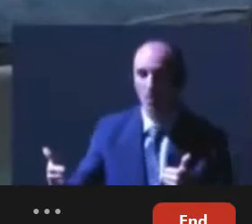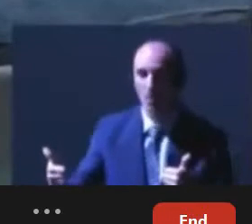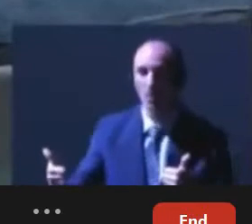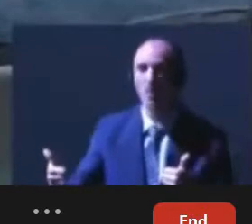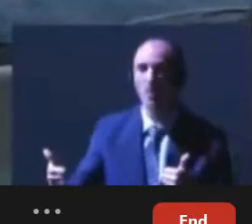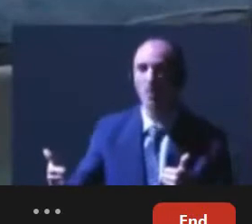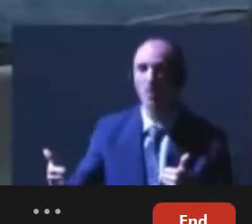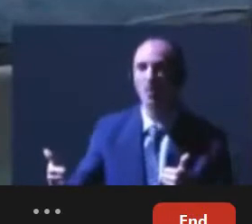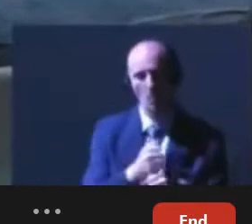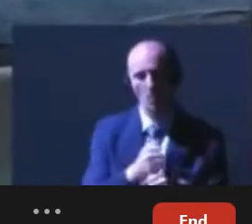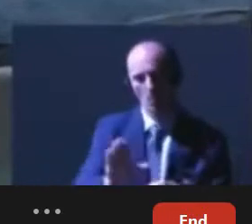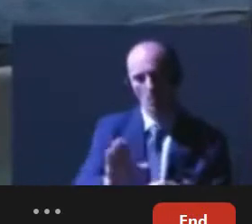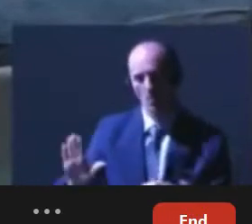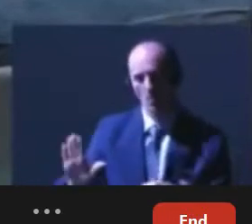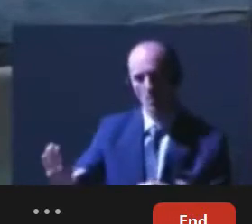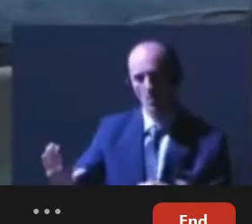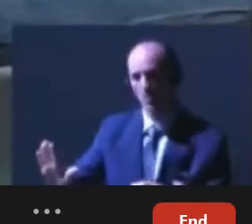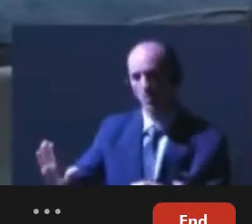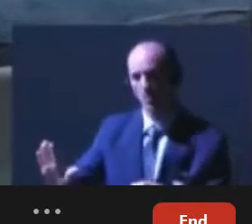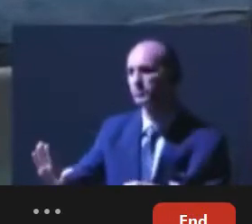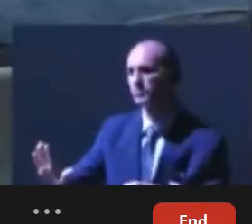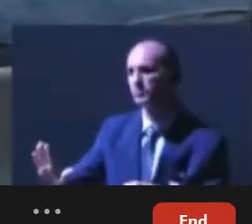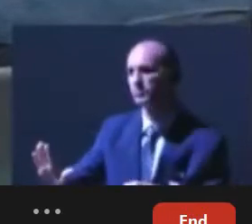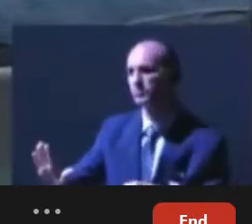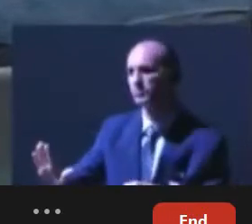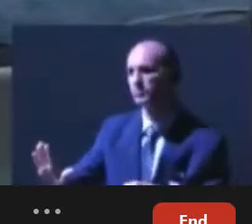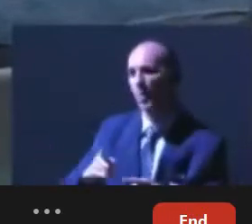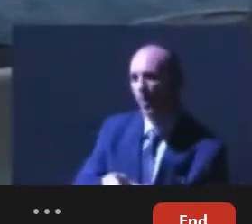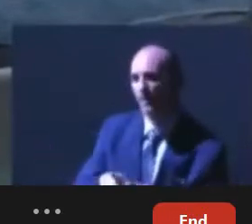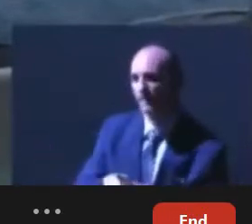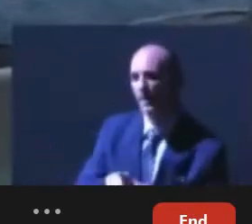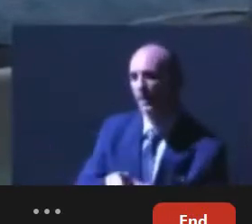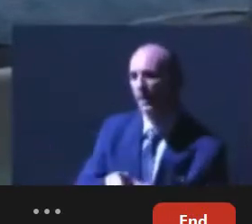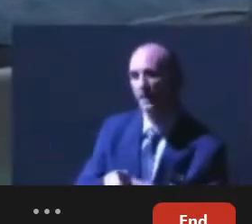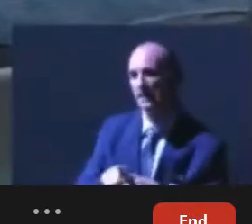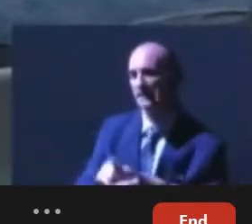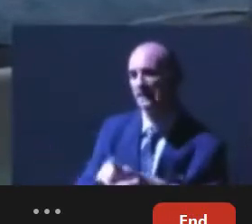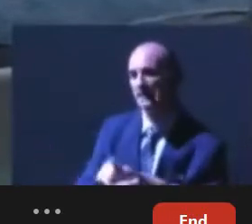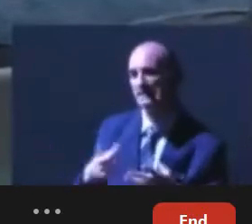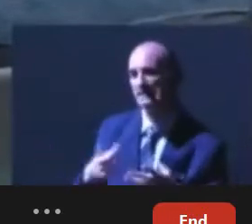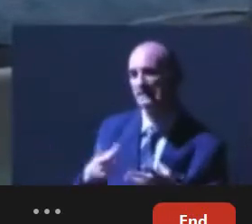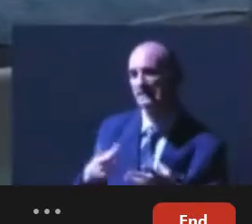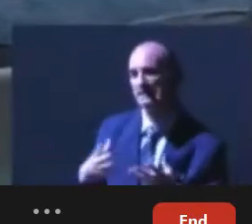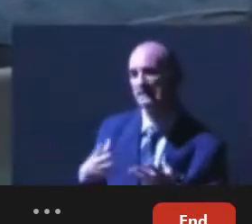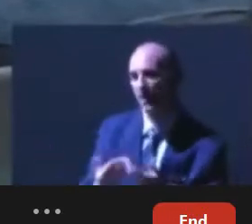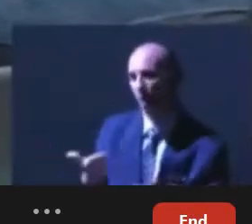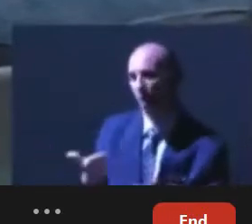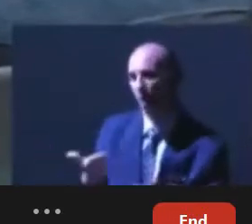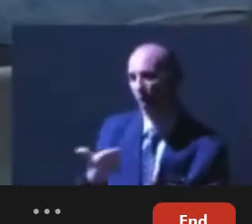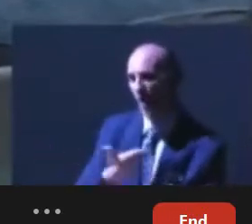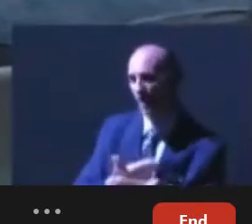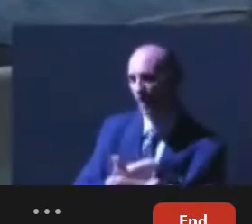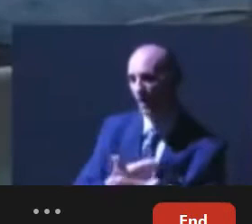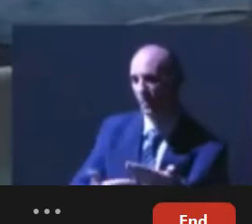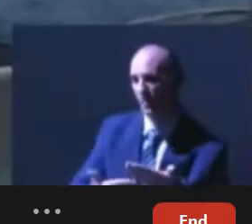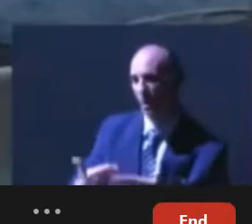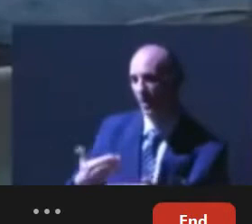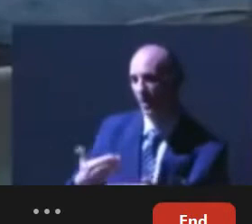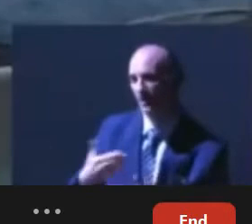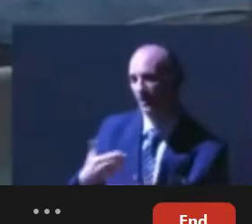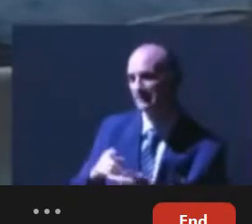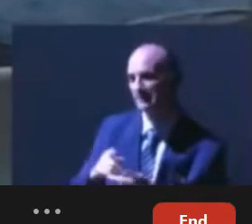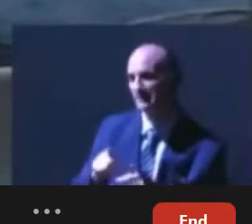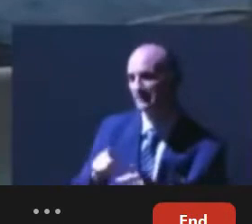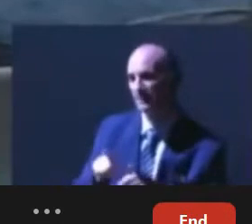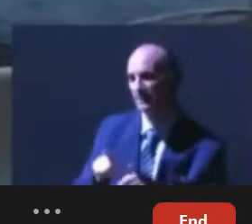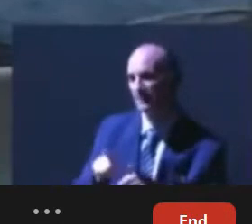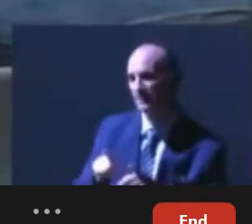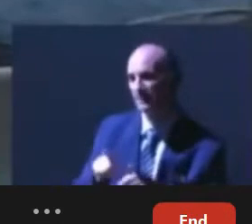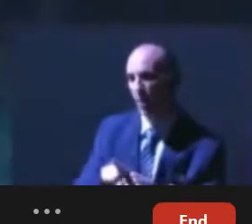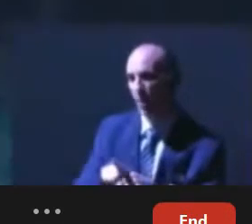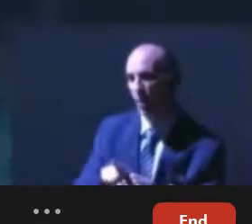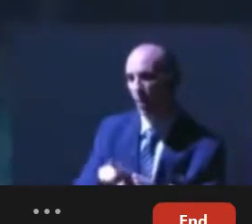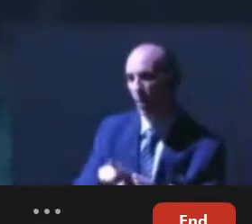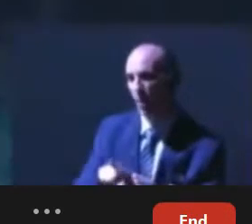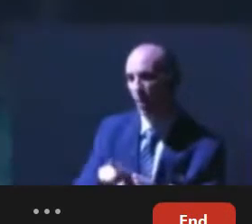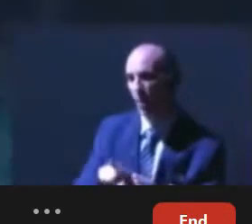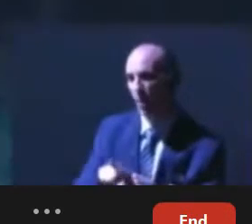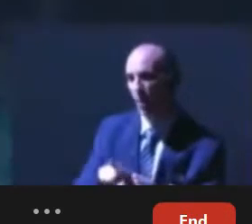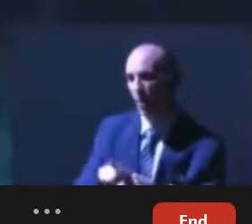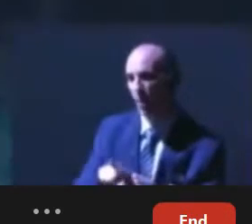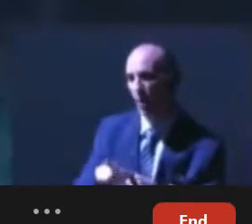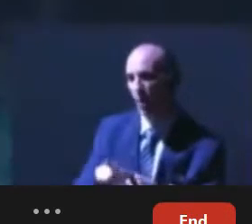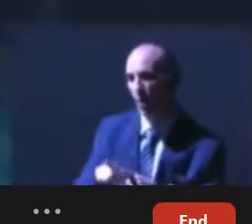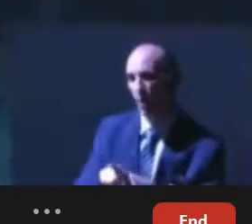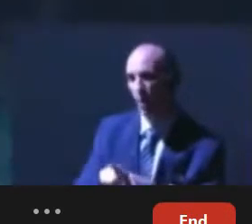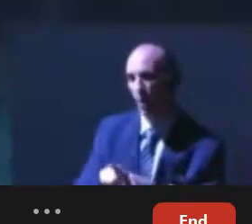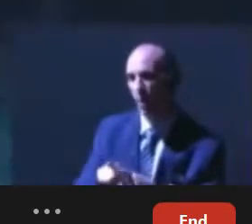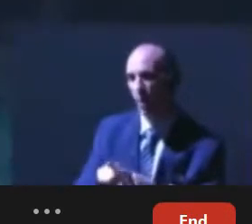ta sẽ trở thành và chúng ta sẽ đứng được một hàng, và chúng ta sẽ có thể đi được và chiếm đoạt các thị trường với nhau.